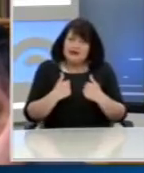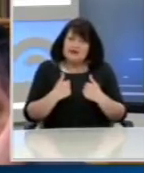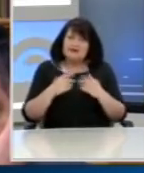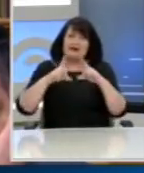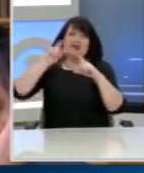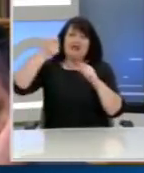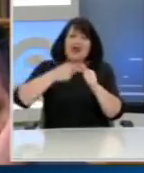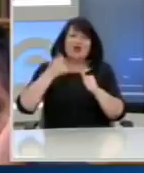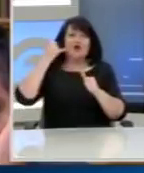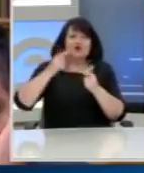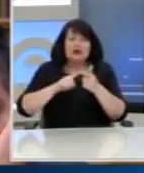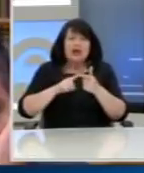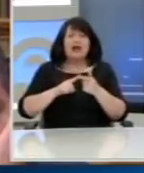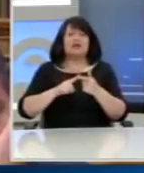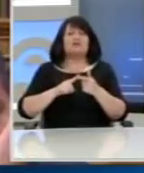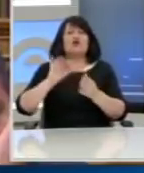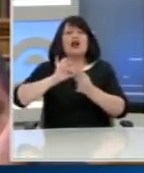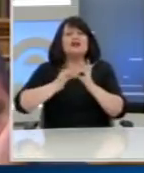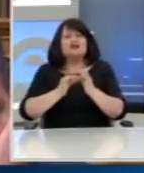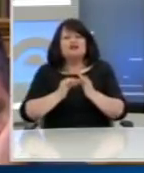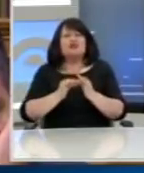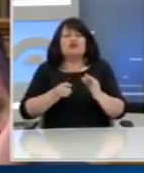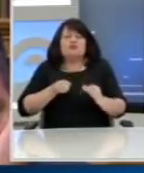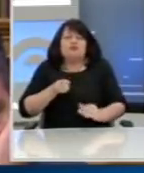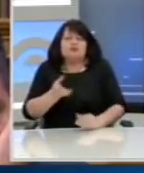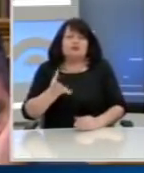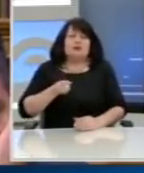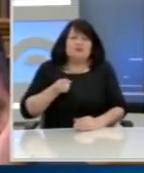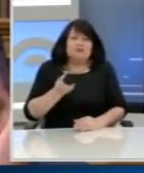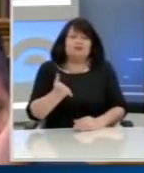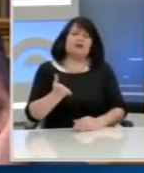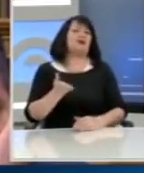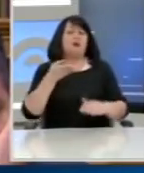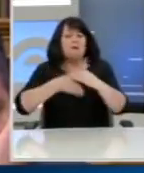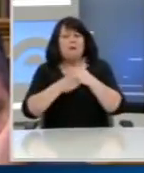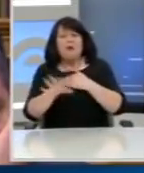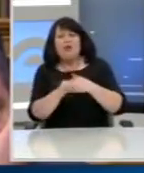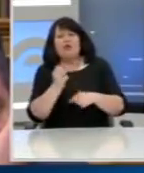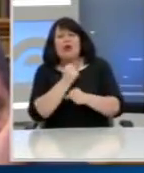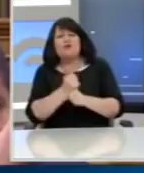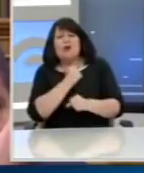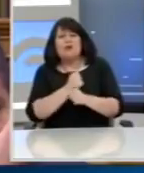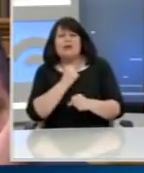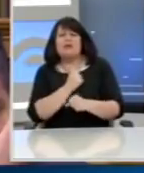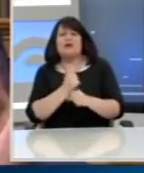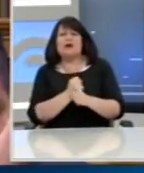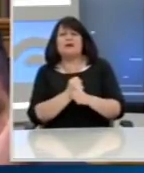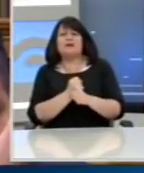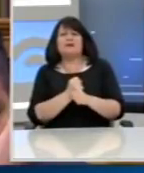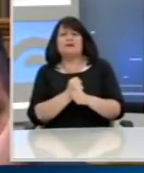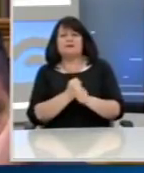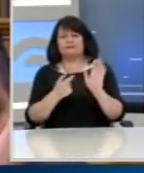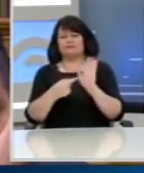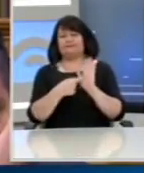ΔΕΗ, στον ΟΤΕ, στους μεγάλους οργανισμούς, τις στρατιές των διορισμών που μπαίνανε μέσα έχοντας δείξει το κομματικό του